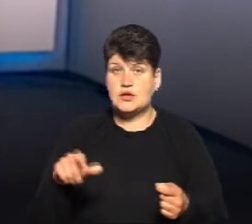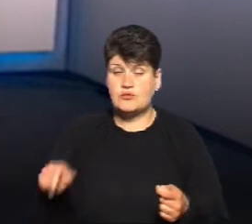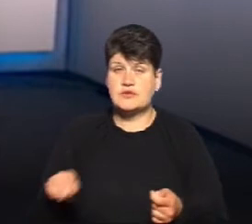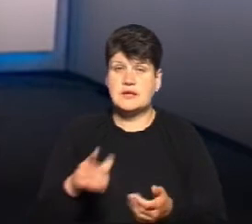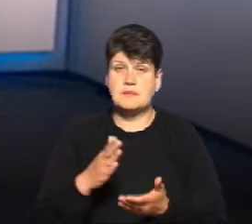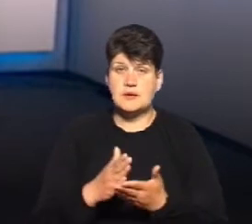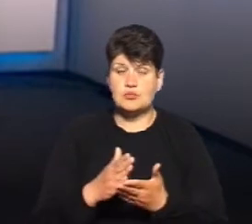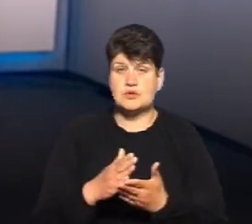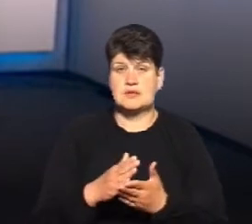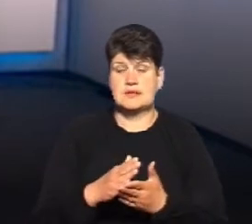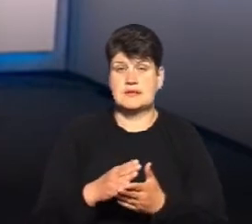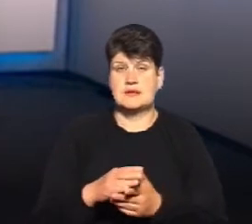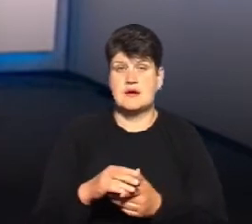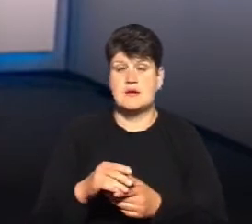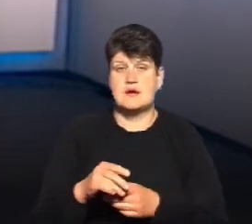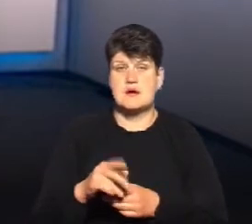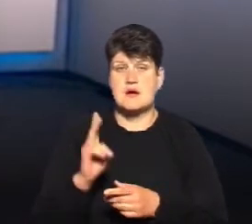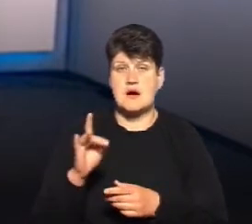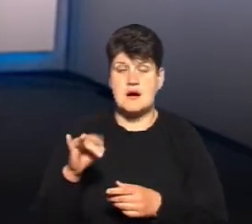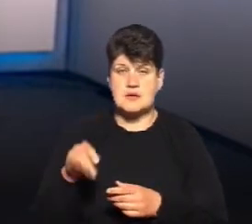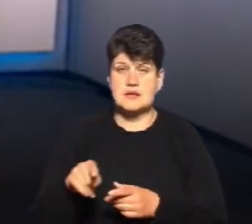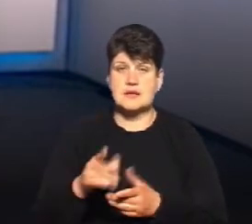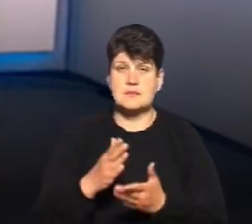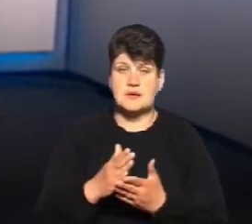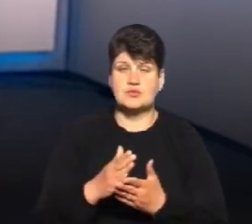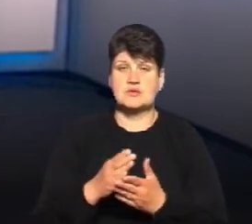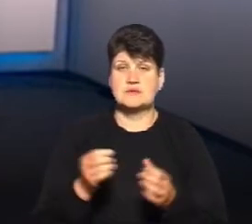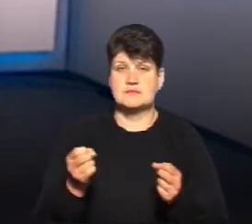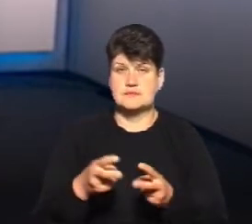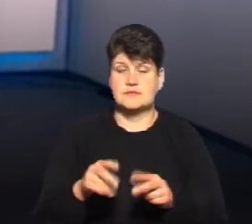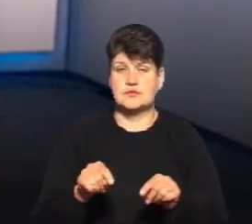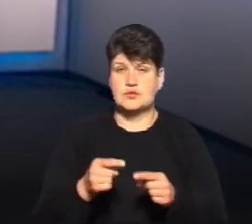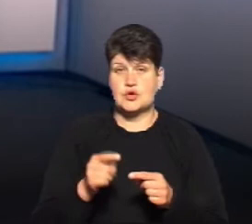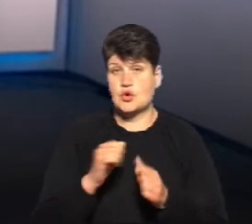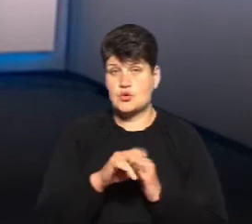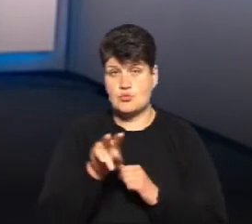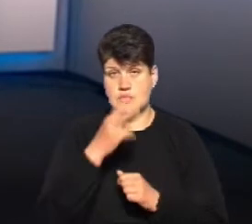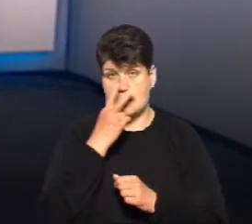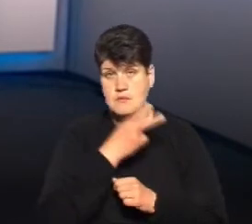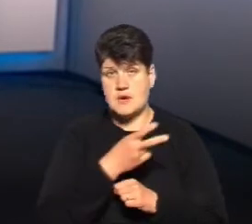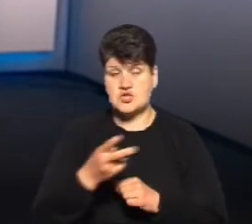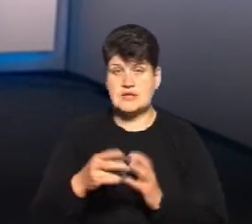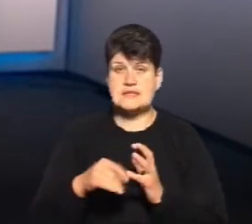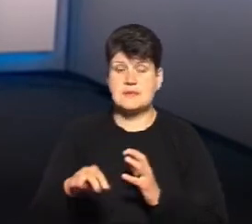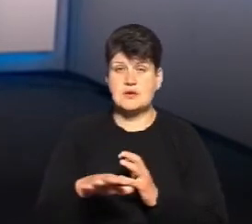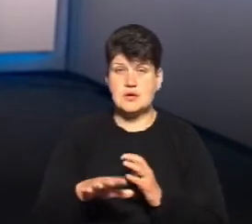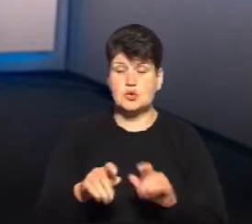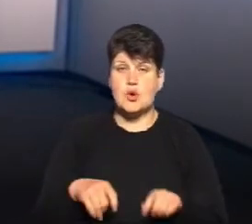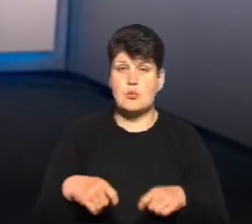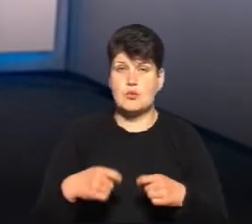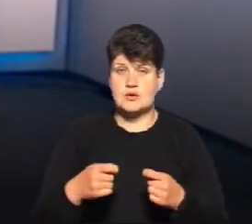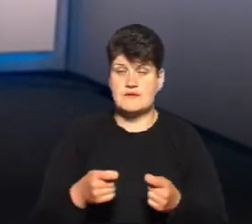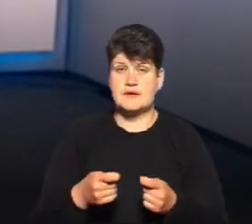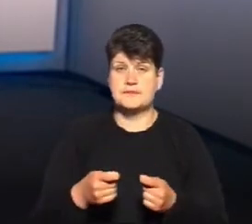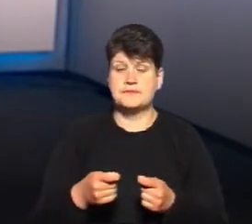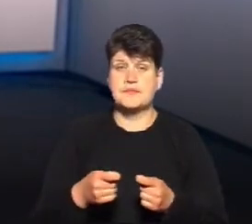державно-публічній кадастровій карті, там має бути створений відповідний шар. І кожен може бачити цю земельну ділянку, можна відповідно подавати документи. Можна буде десь чіткіше проконтролювати місцеву владу.